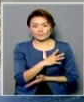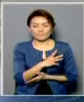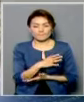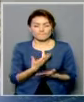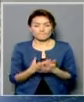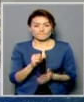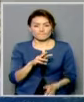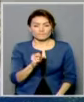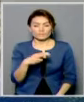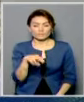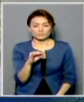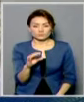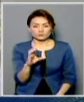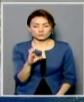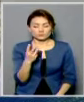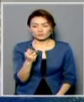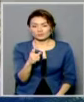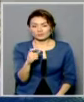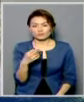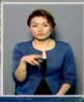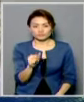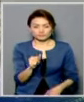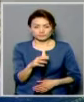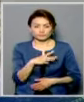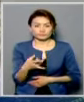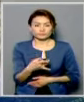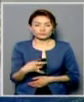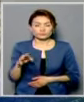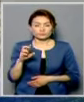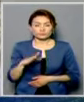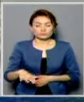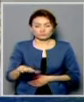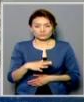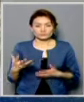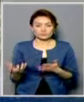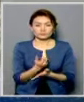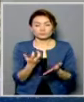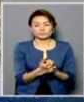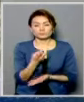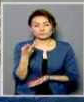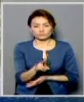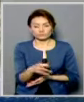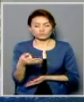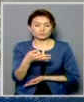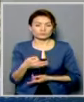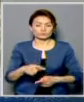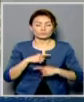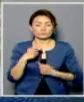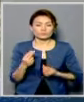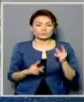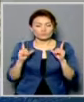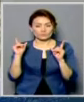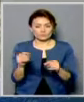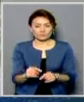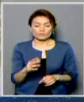кететін болсақ, Амангелді қызы Шахида осы аудандық және облыстық кезеңде жеңімпаз атанып республикалық